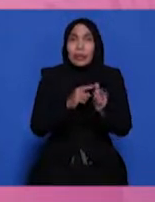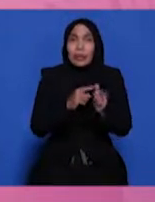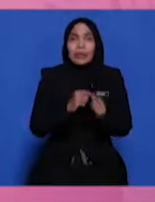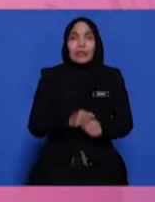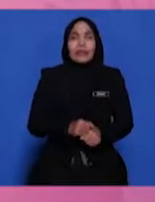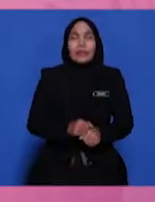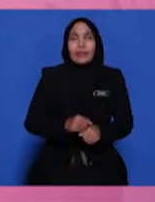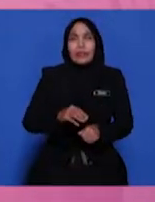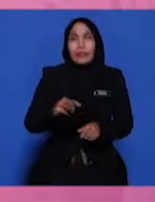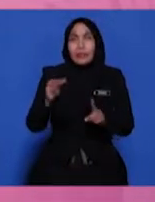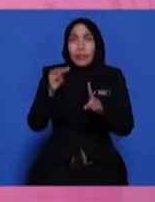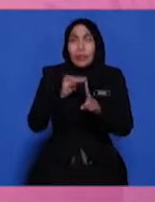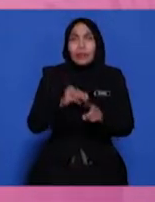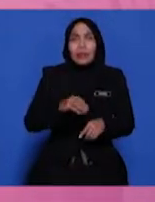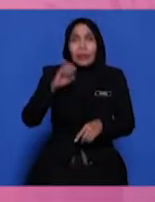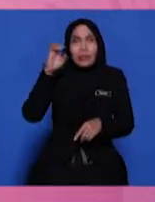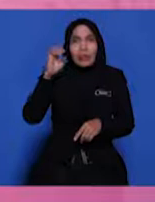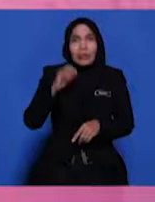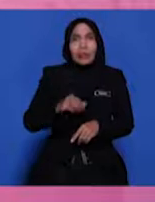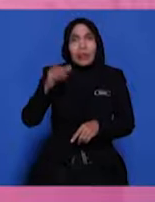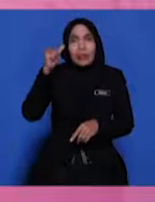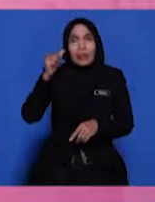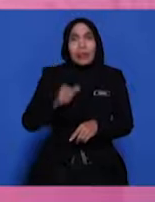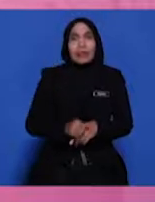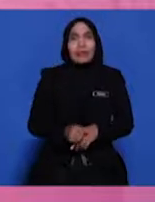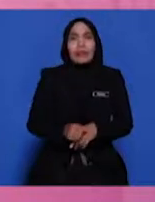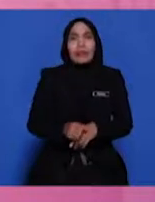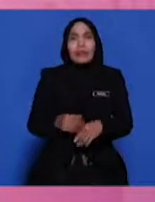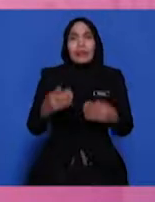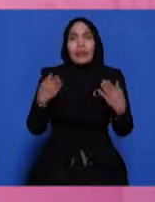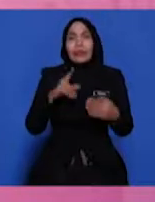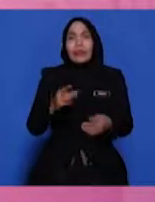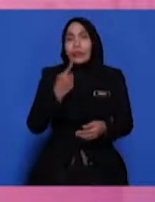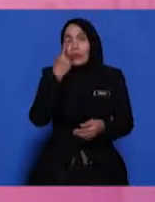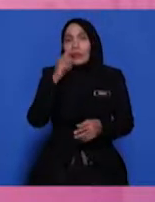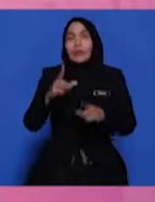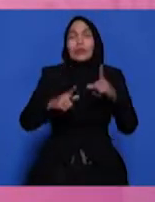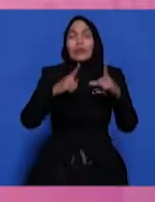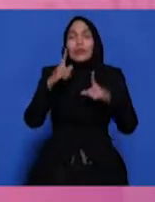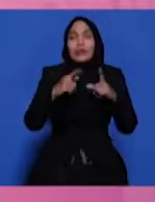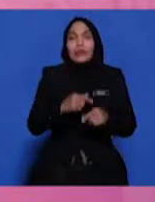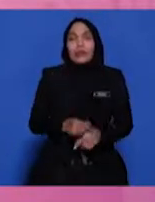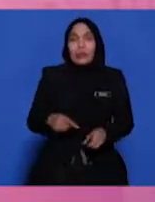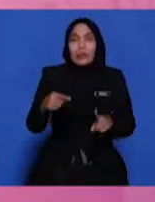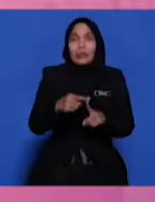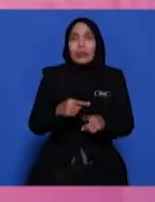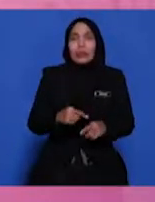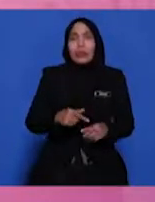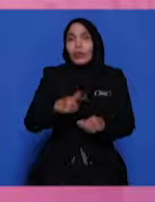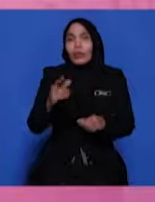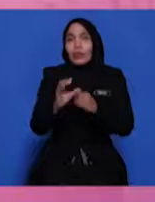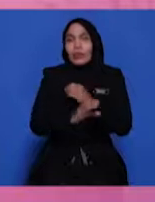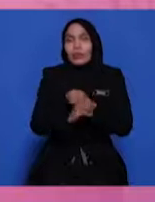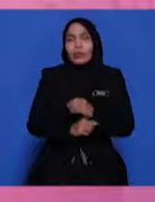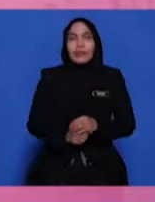ini, matlamat Encik Ahmad bukan sekadar melancong, tetapi beliau menetapkan lokasi iaitu luar negara